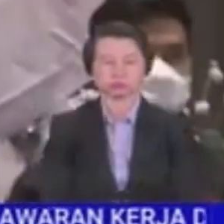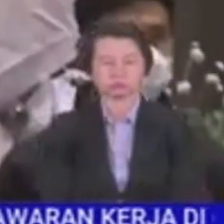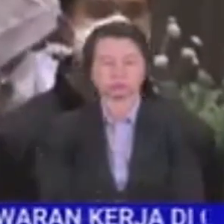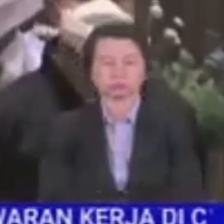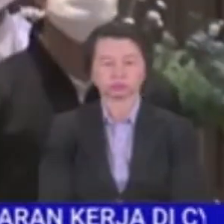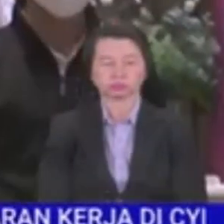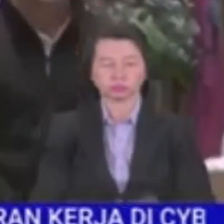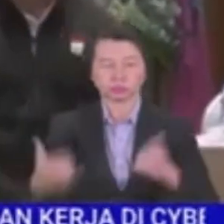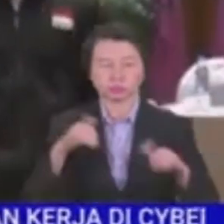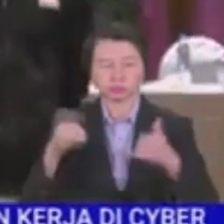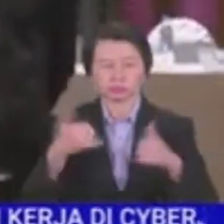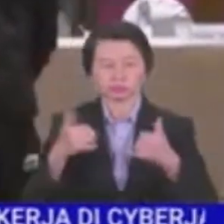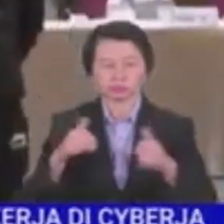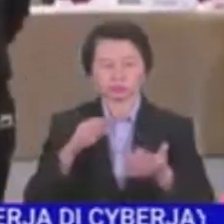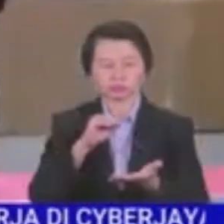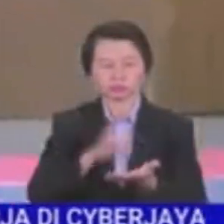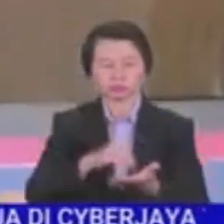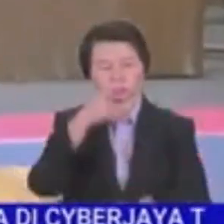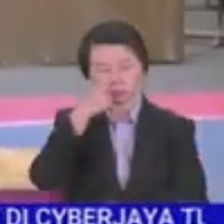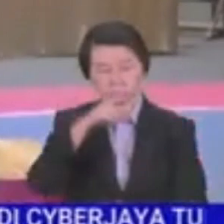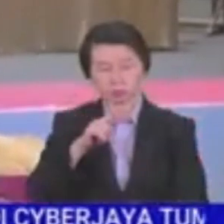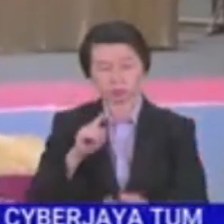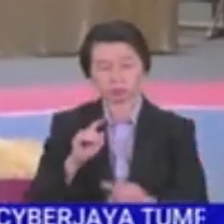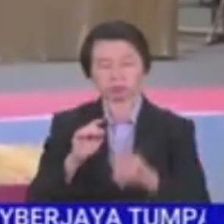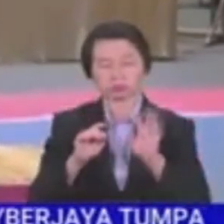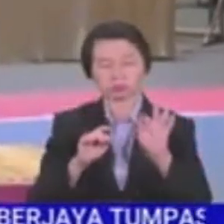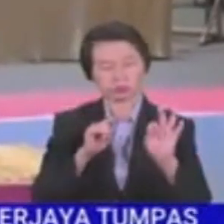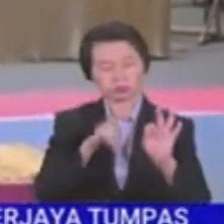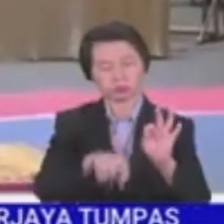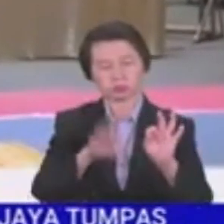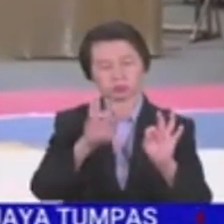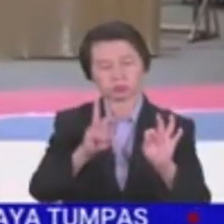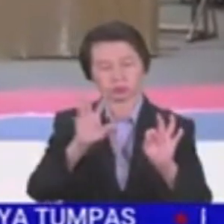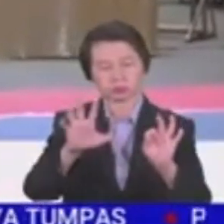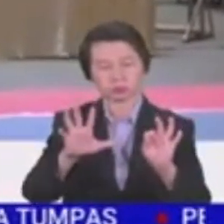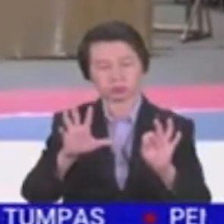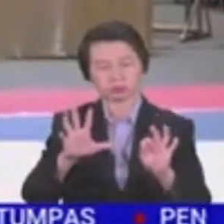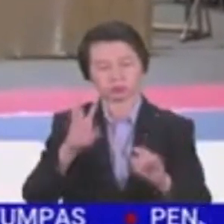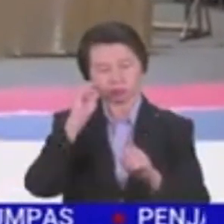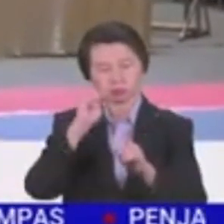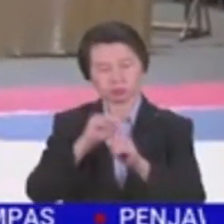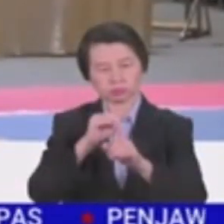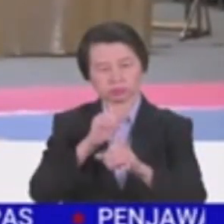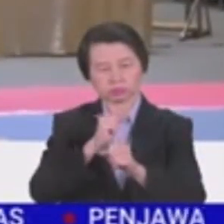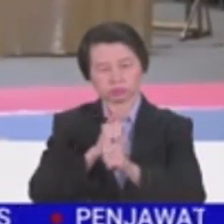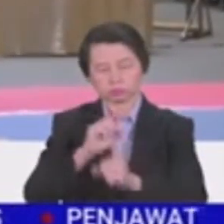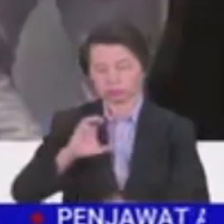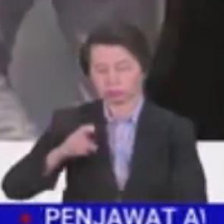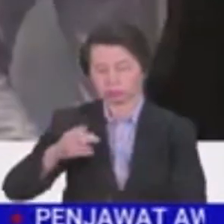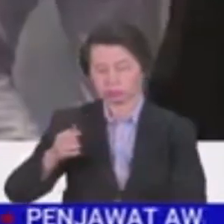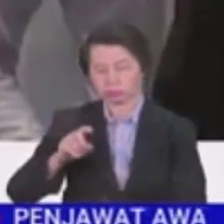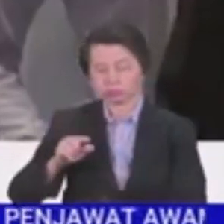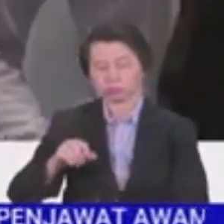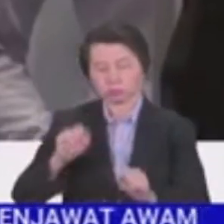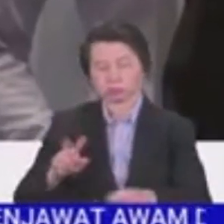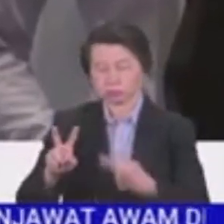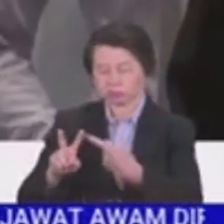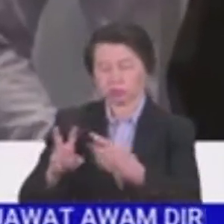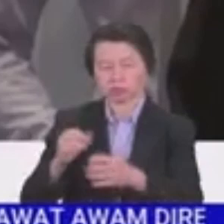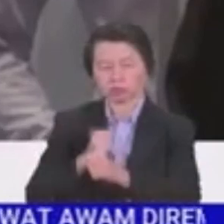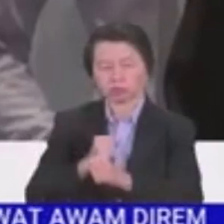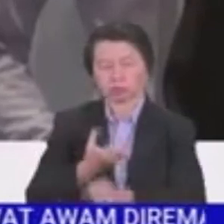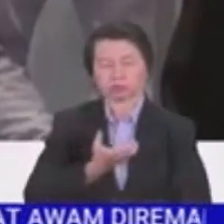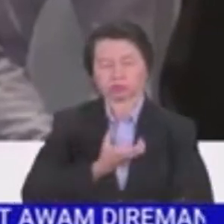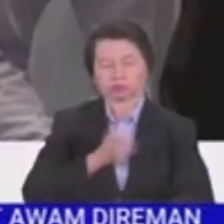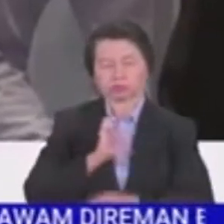Hai beraksi di menara studi catatan 90-an 65 m diraih songoan membolehkan beliau meraih